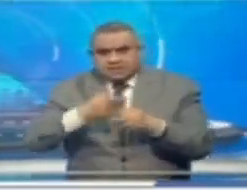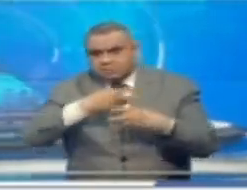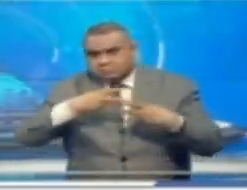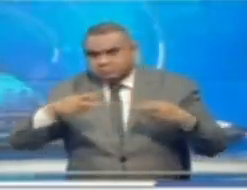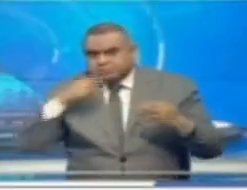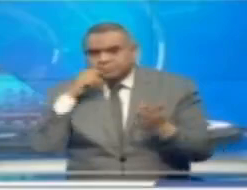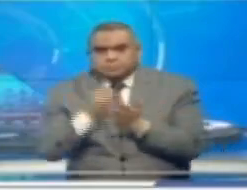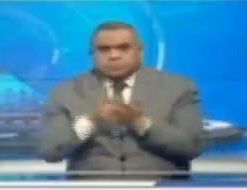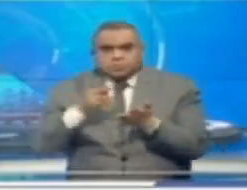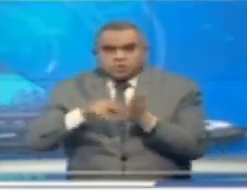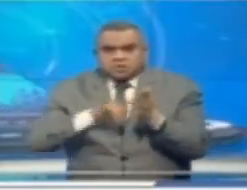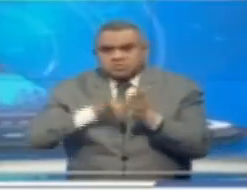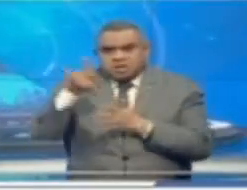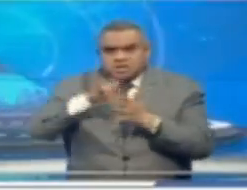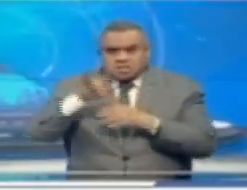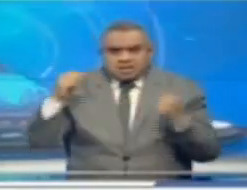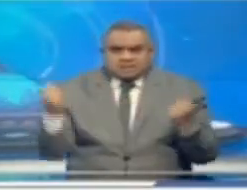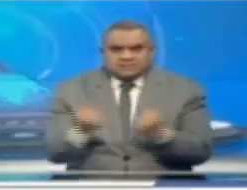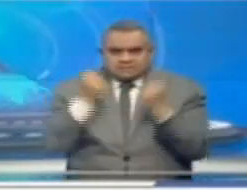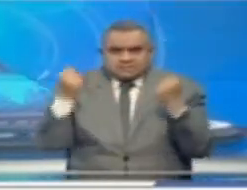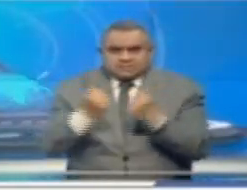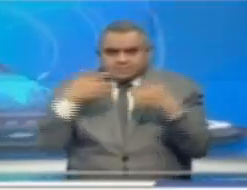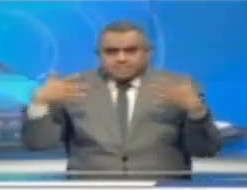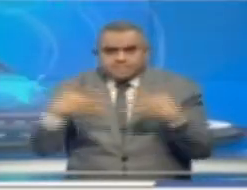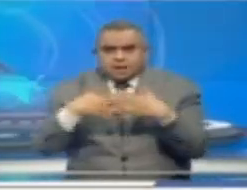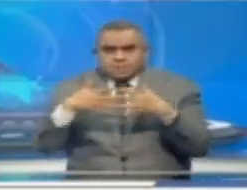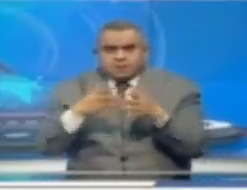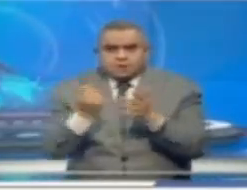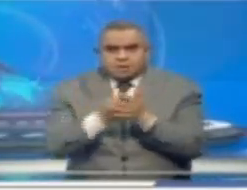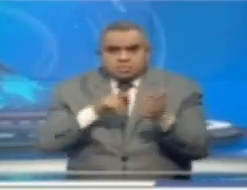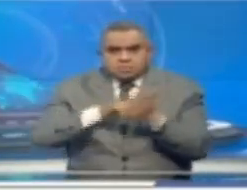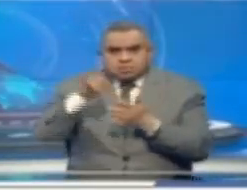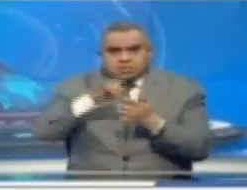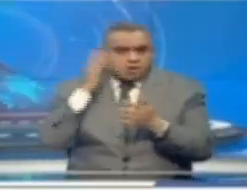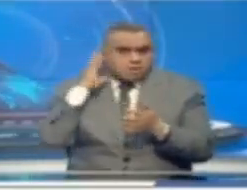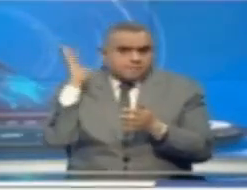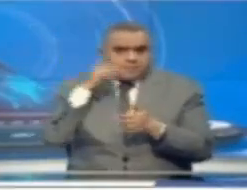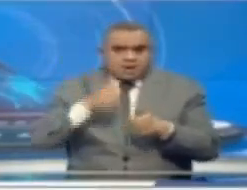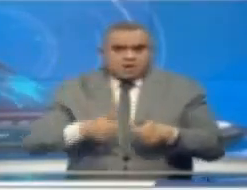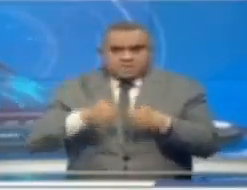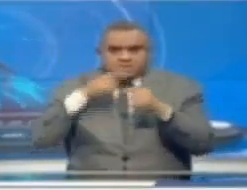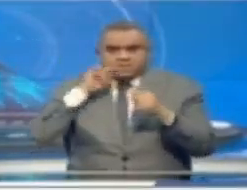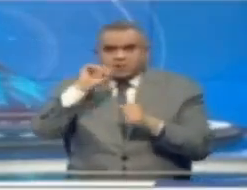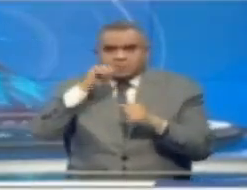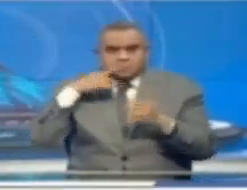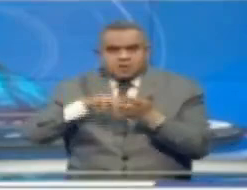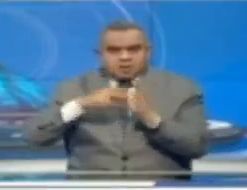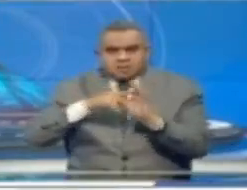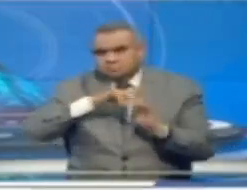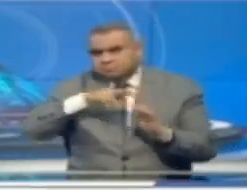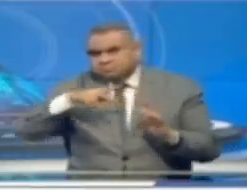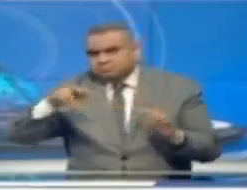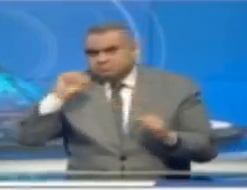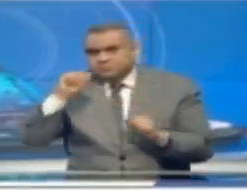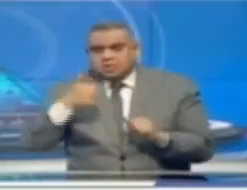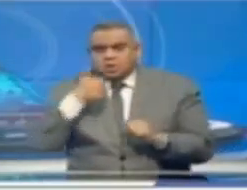تنفيذ العديد من الطلعات الجوية المشتركة لمجموعة من أحدث الطرازات للمقاتلات متعددة